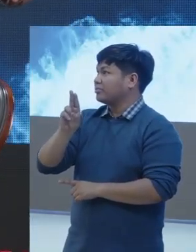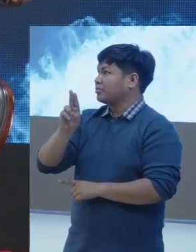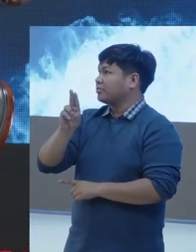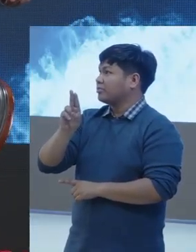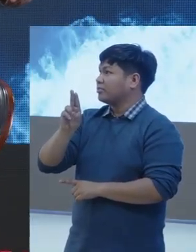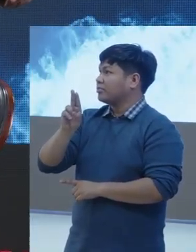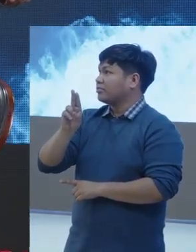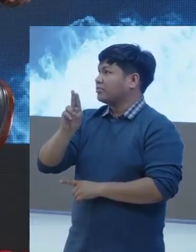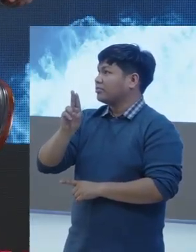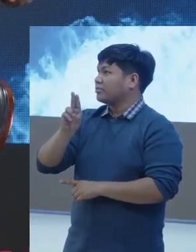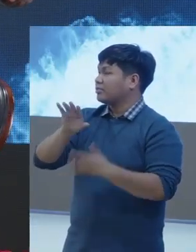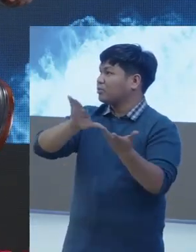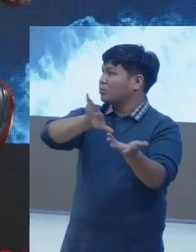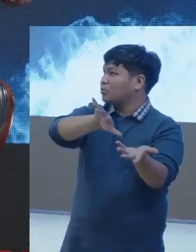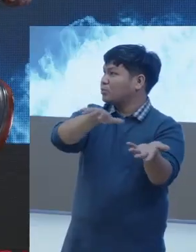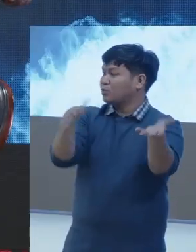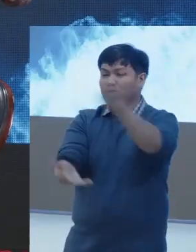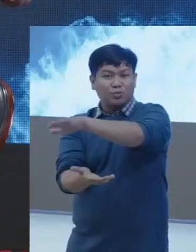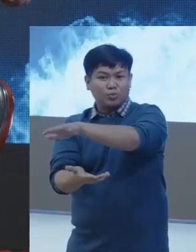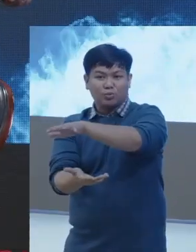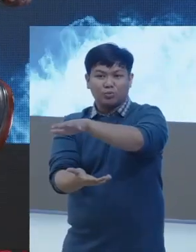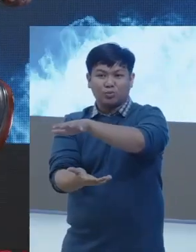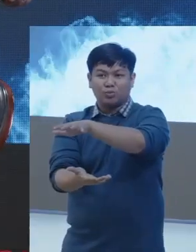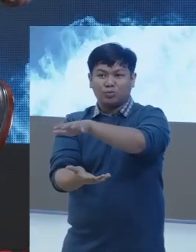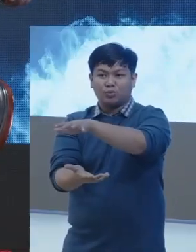be overturned.